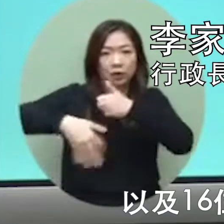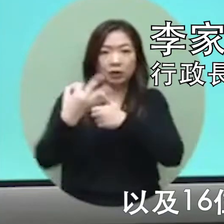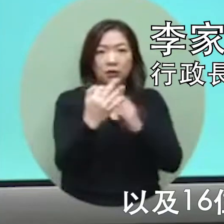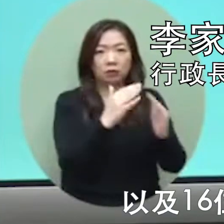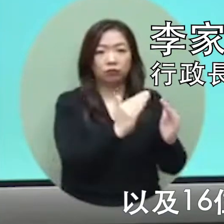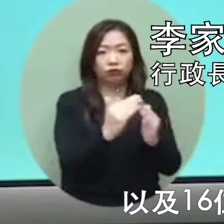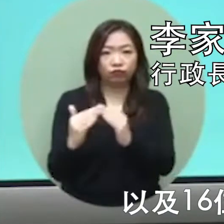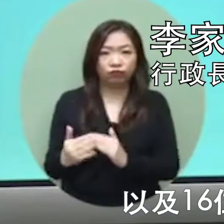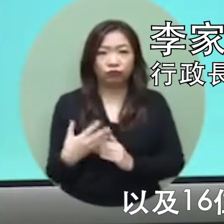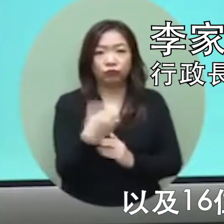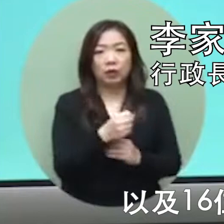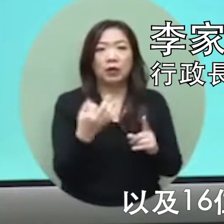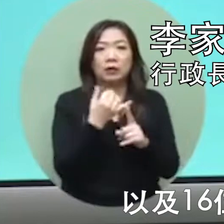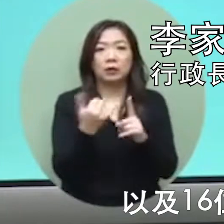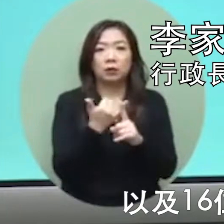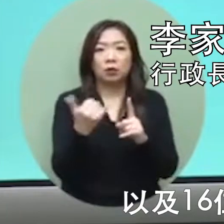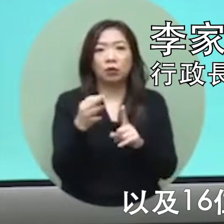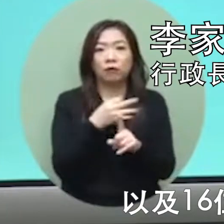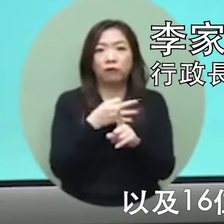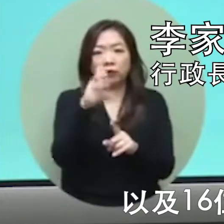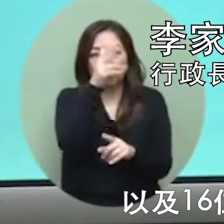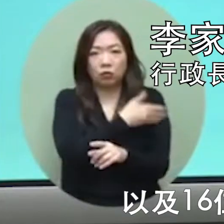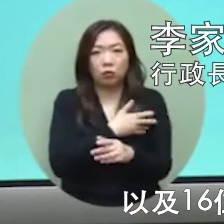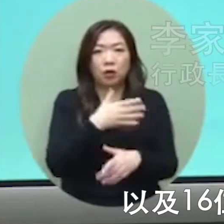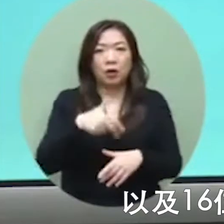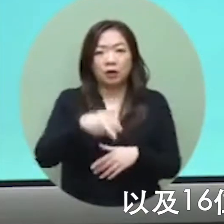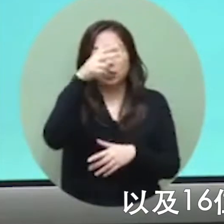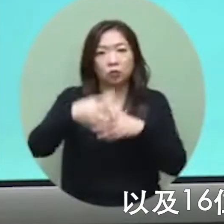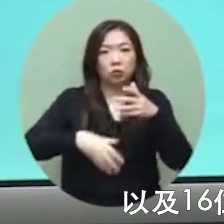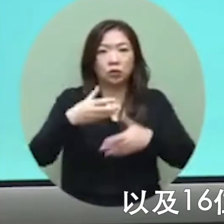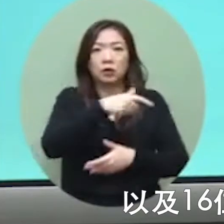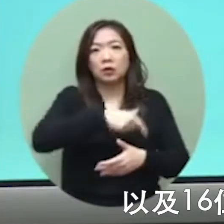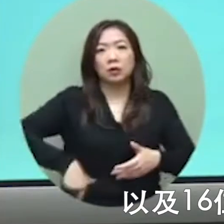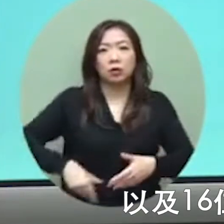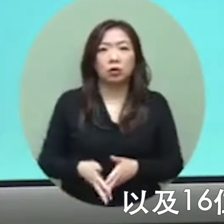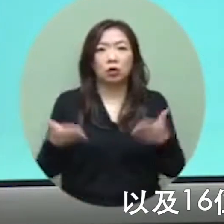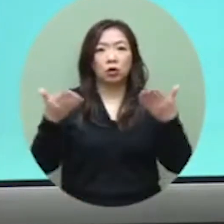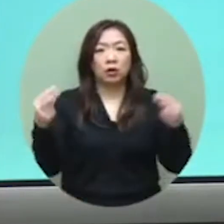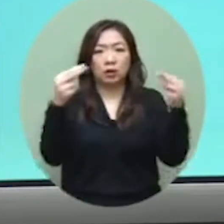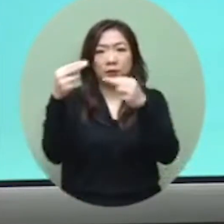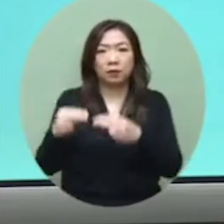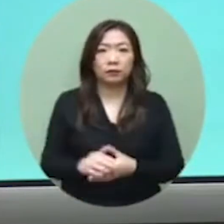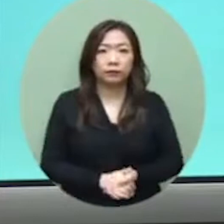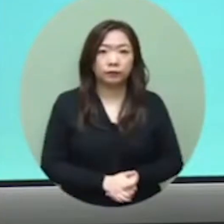及16位非官守的行政會議議員是和大家見面。